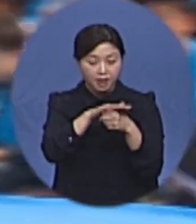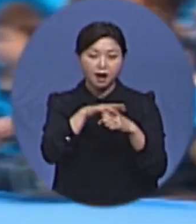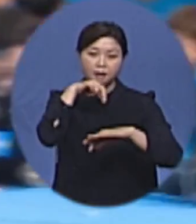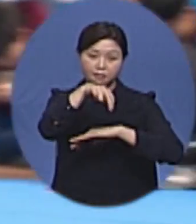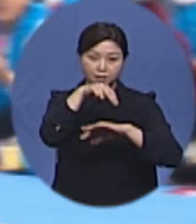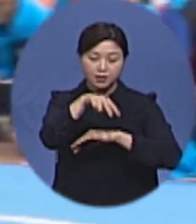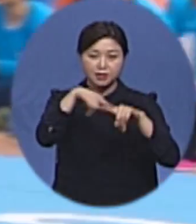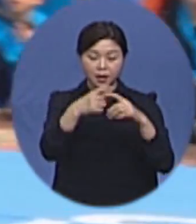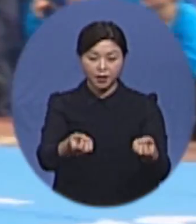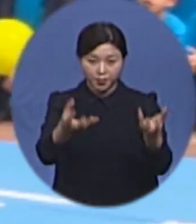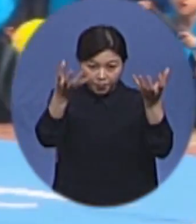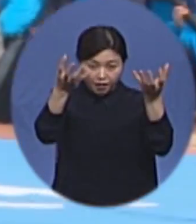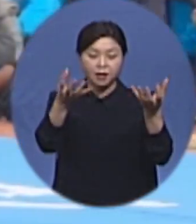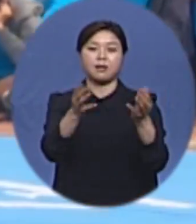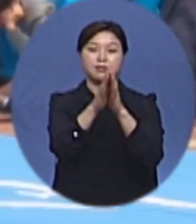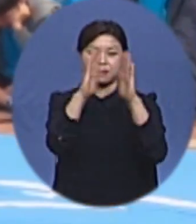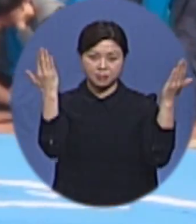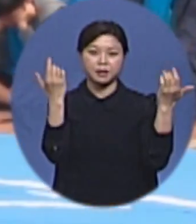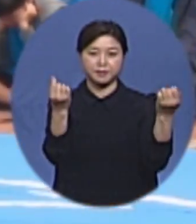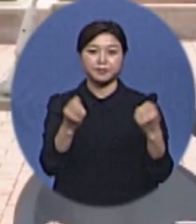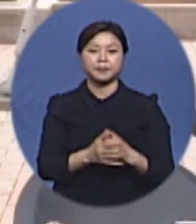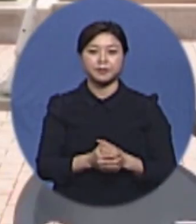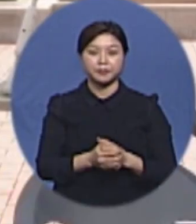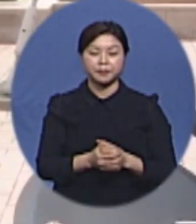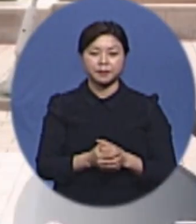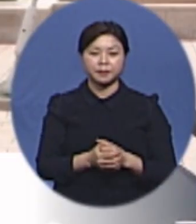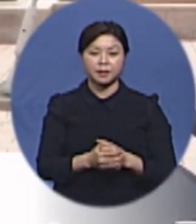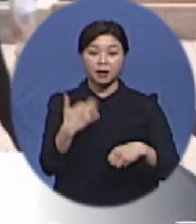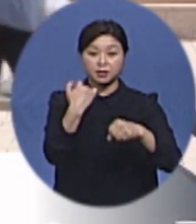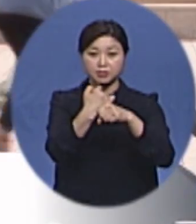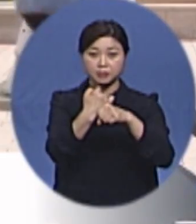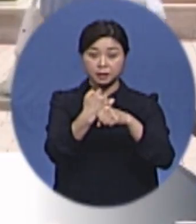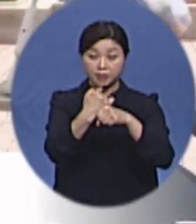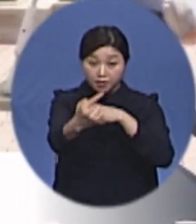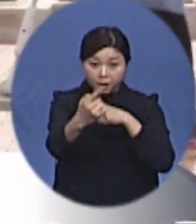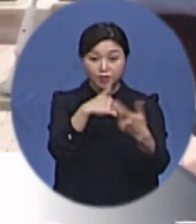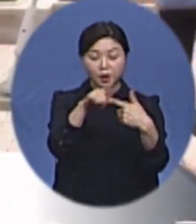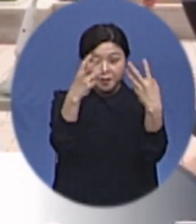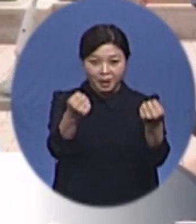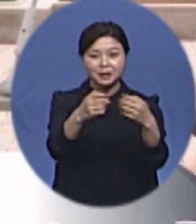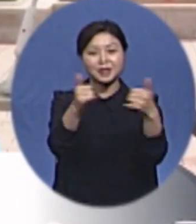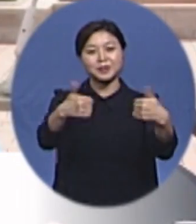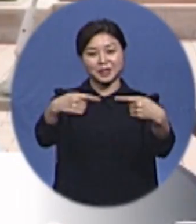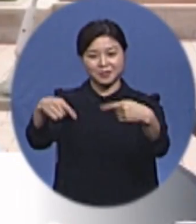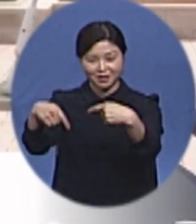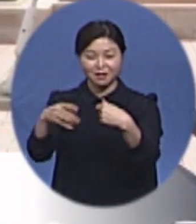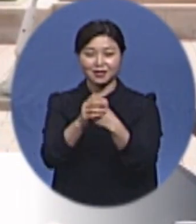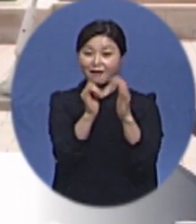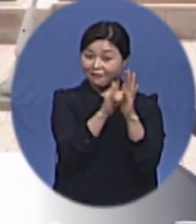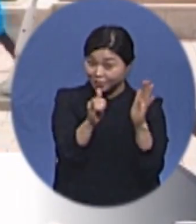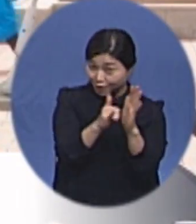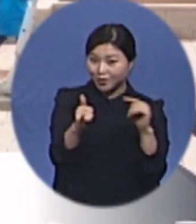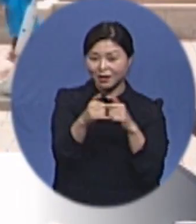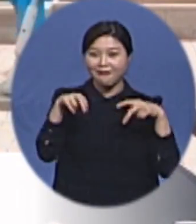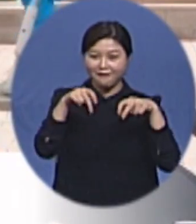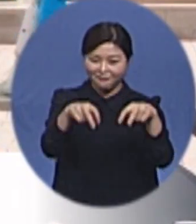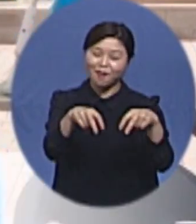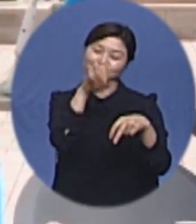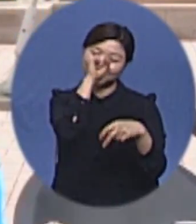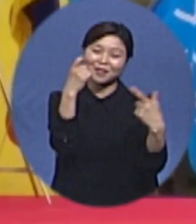호항시 환호공원에서 열렸습니다. 50만 원권이랍니다. 내년에는 좀 더 많은 분들이 참석해 가지고 가족끼리 걷고